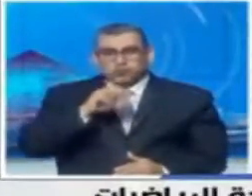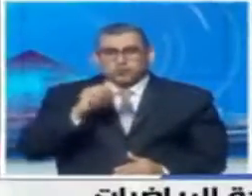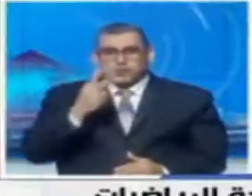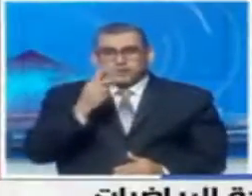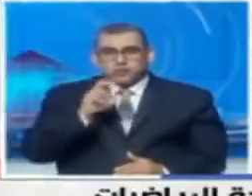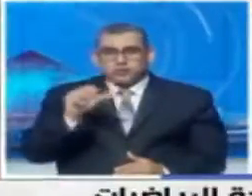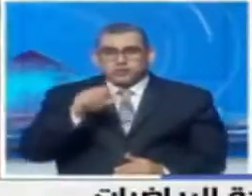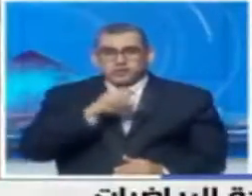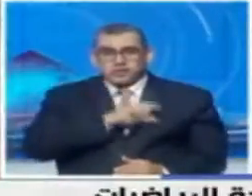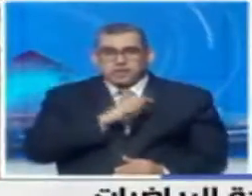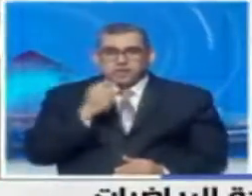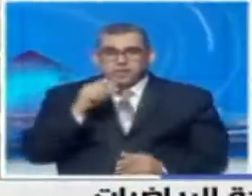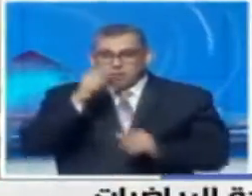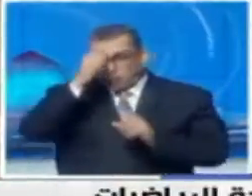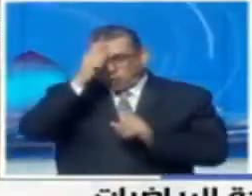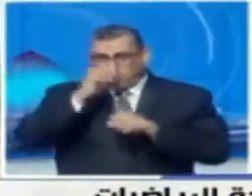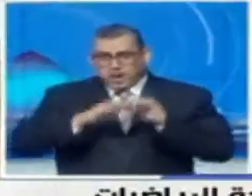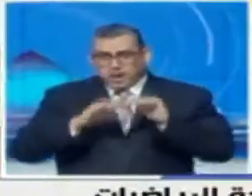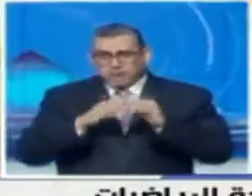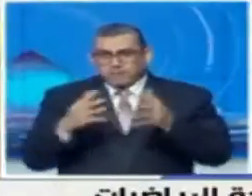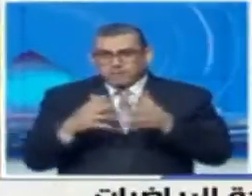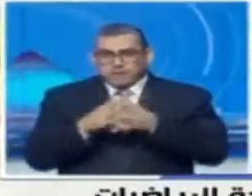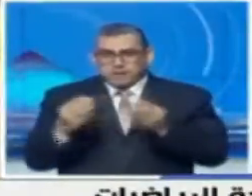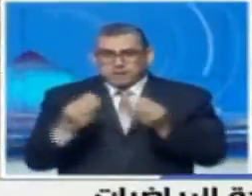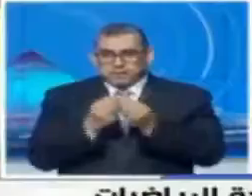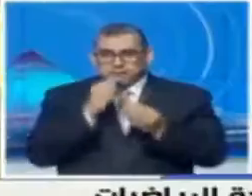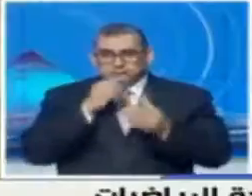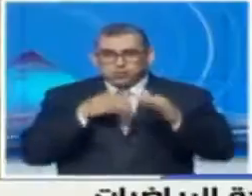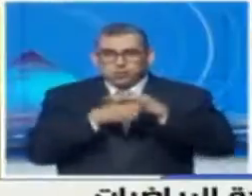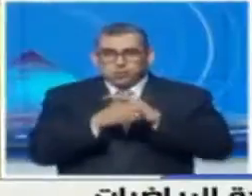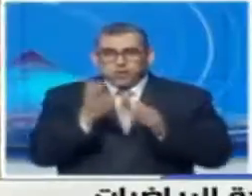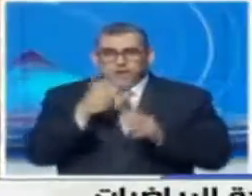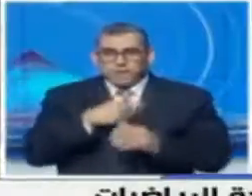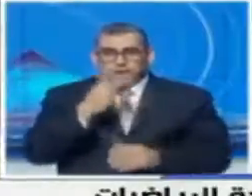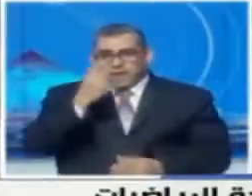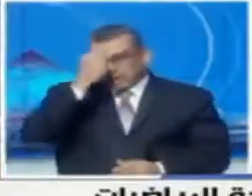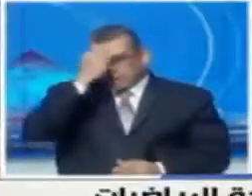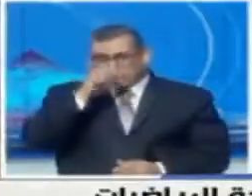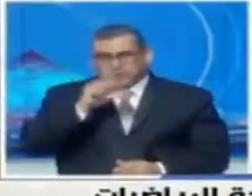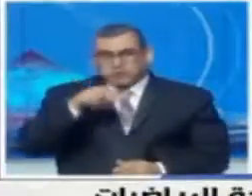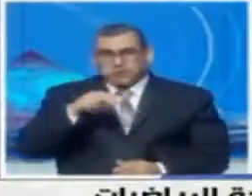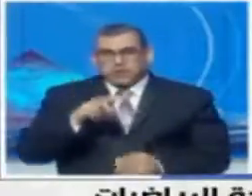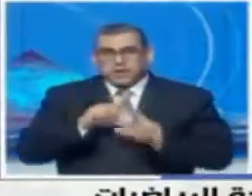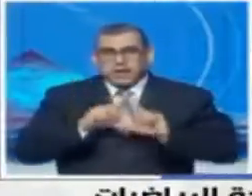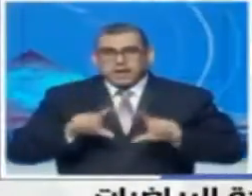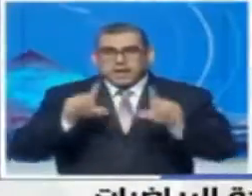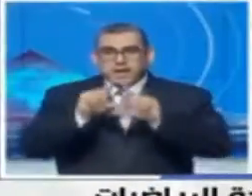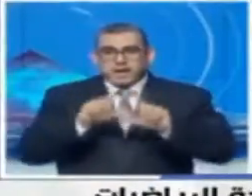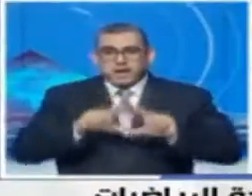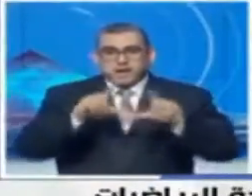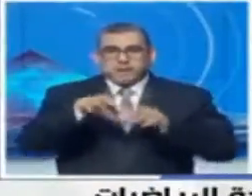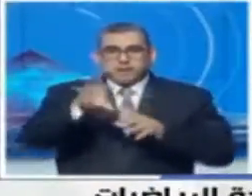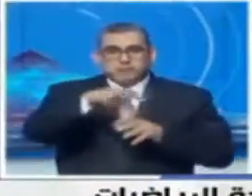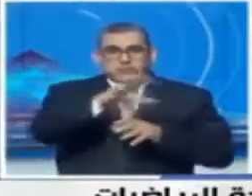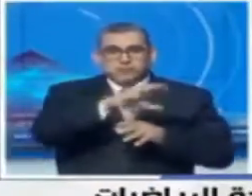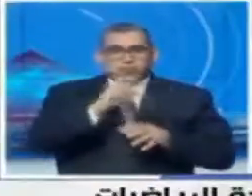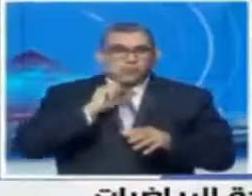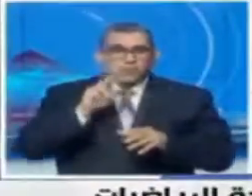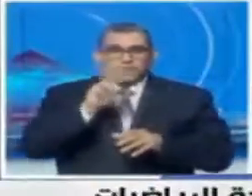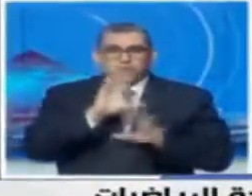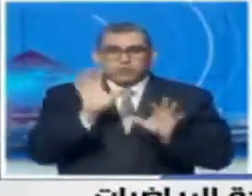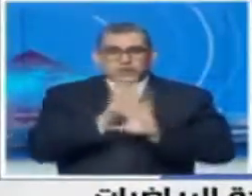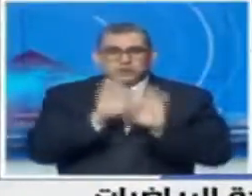700,992 طالبا للشعبتين العلمية والأدبية داخل 2089 لجنة بكل قطاع على مستوى